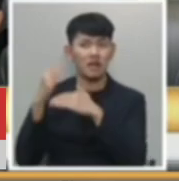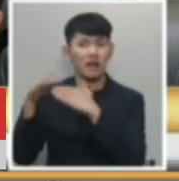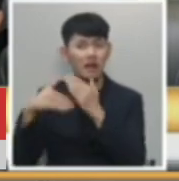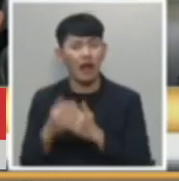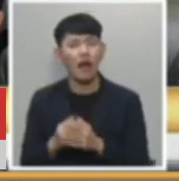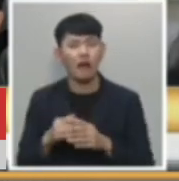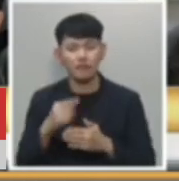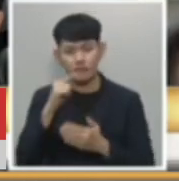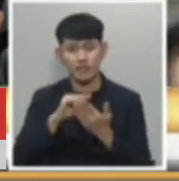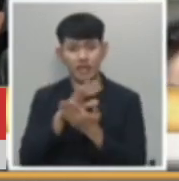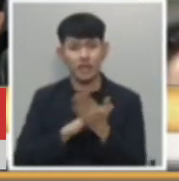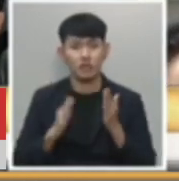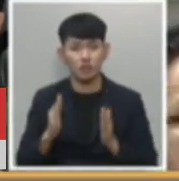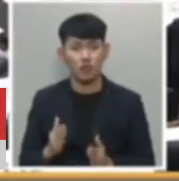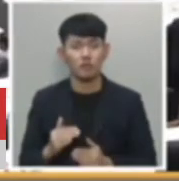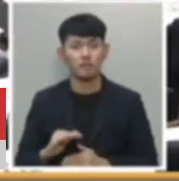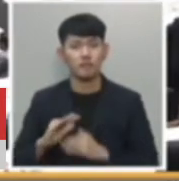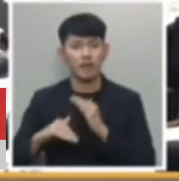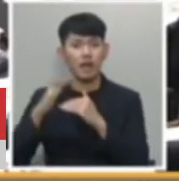ณนะครับ